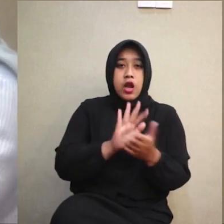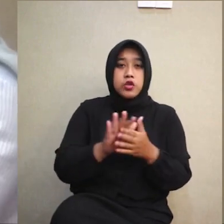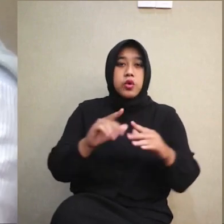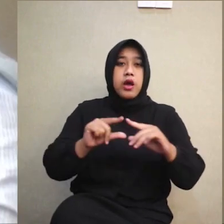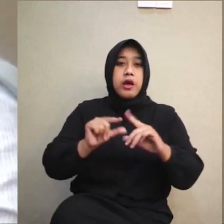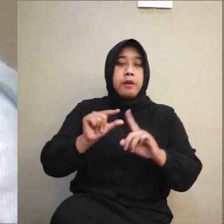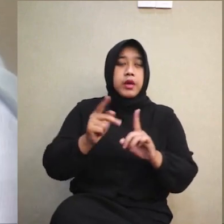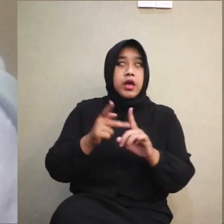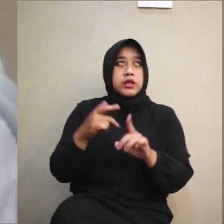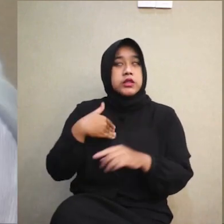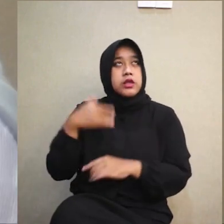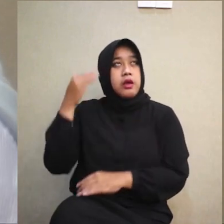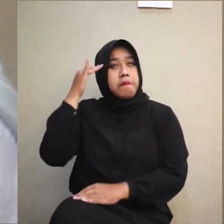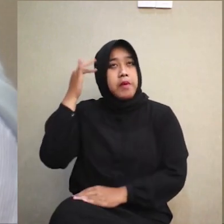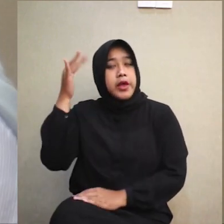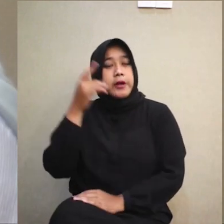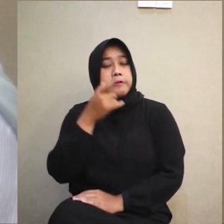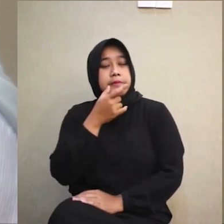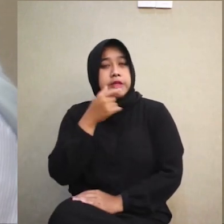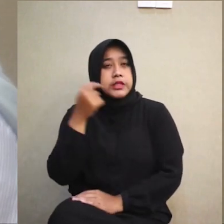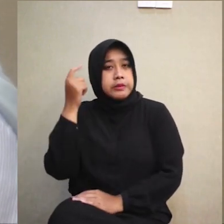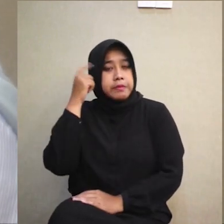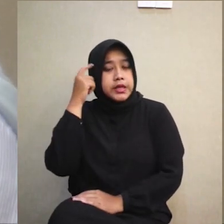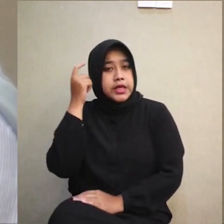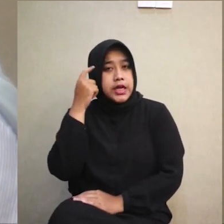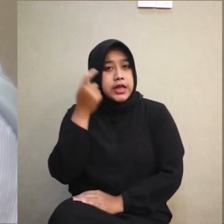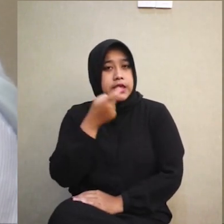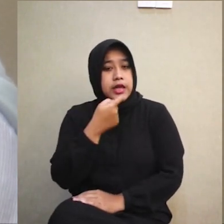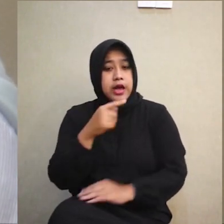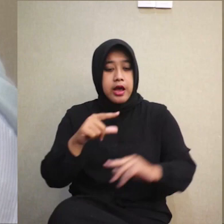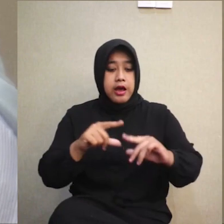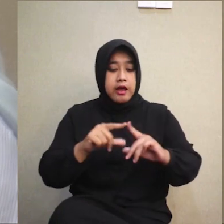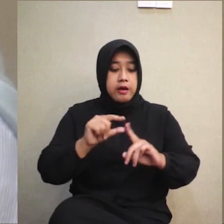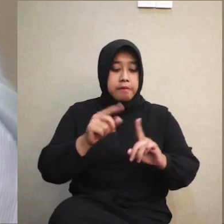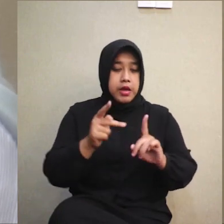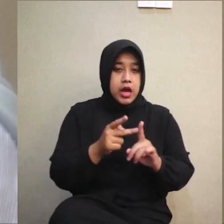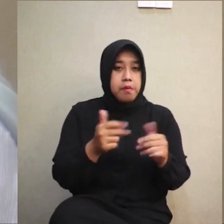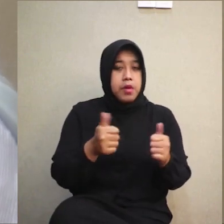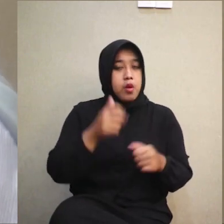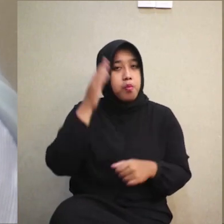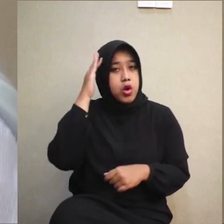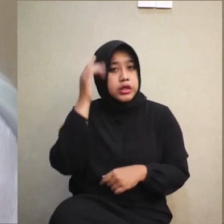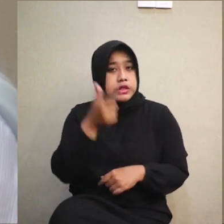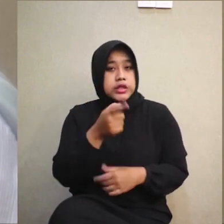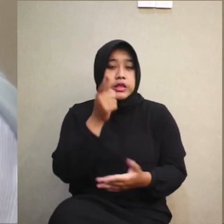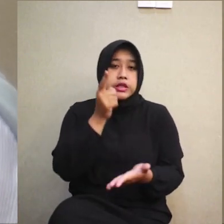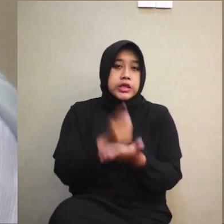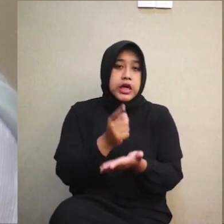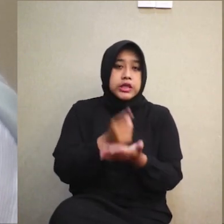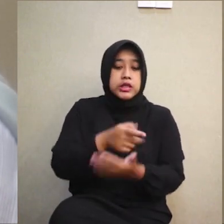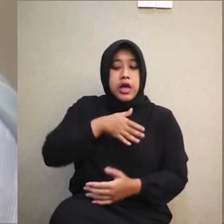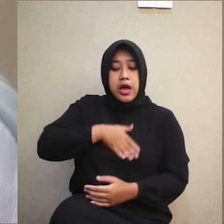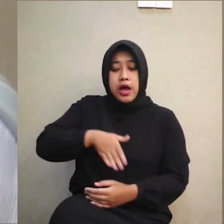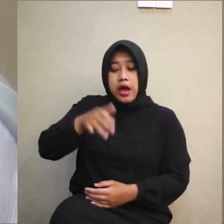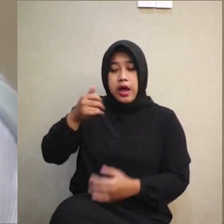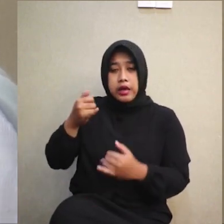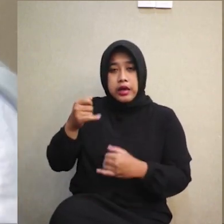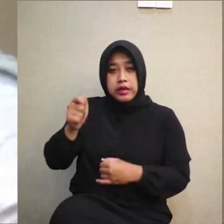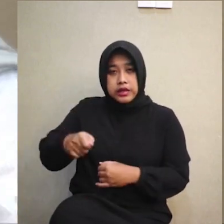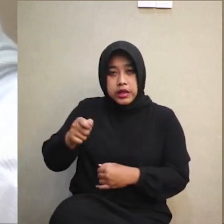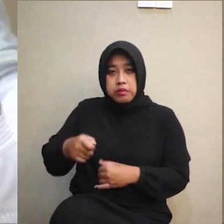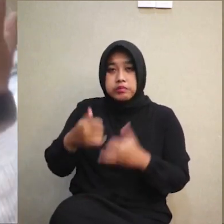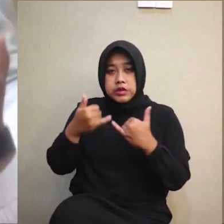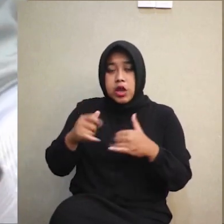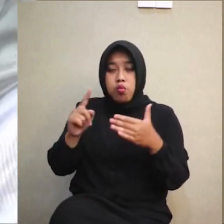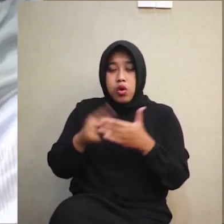bayangan saya pikiran-pikiran aparat penegak hukum baik polisi Jaksa Hakim itu mulai terbuka Mbak gitu kalau saya